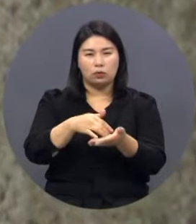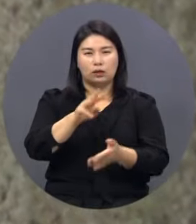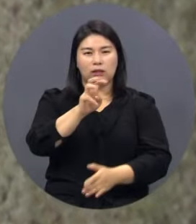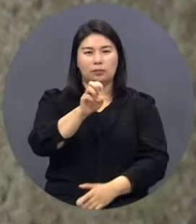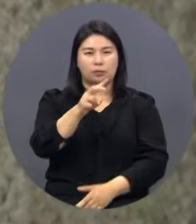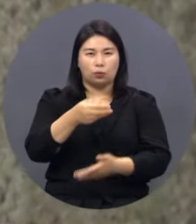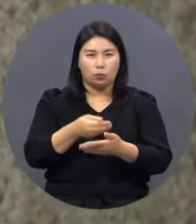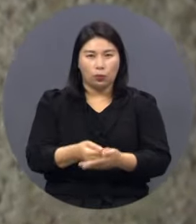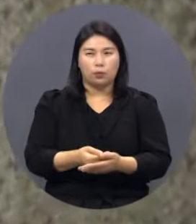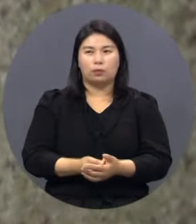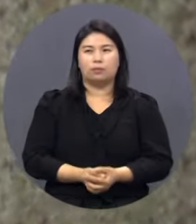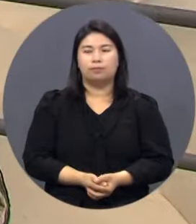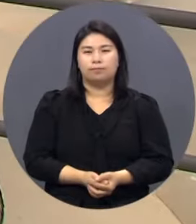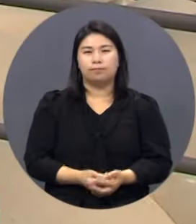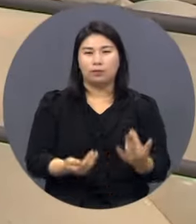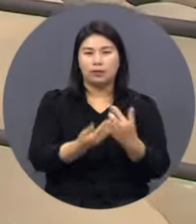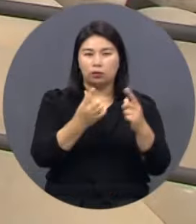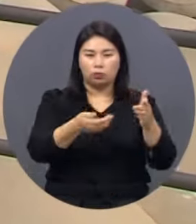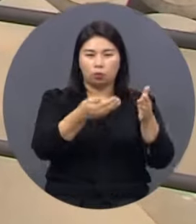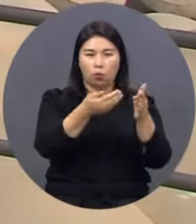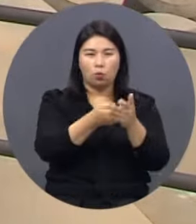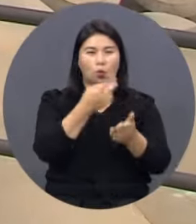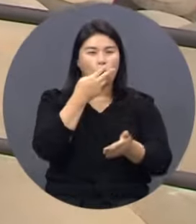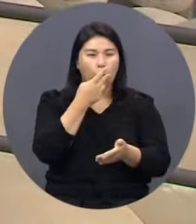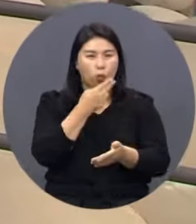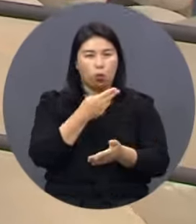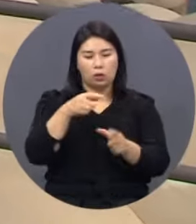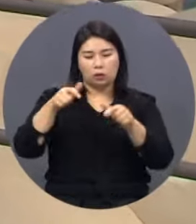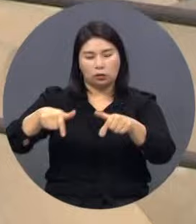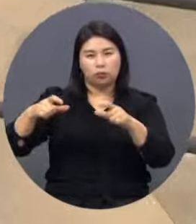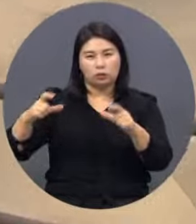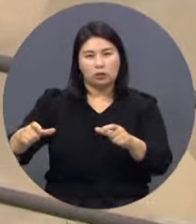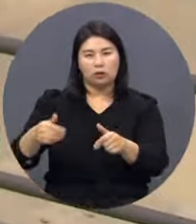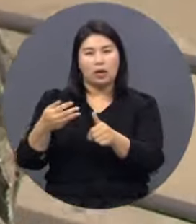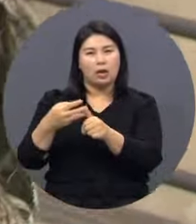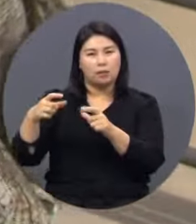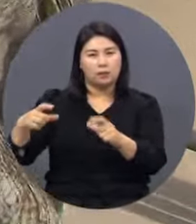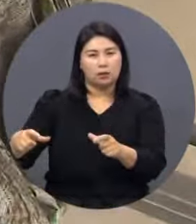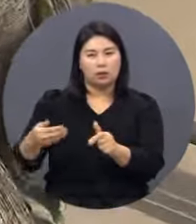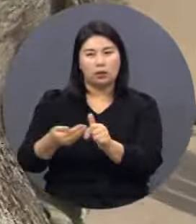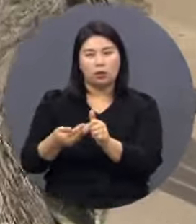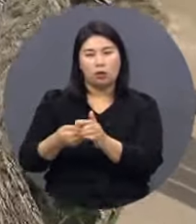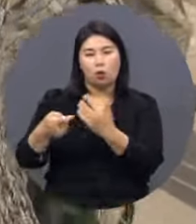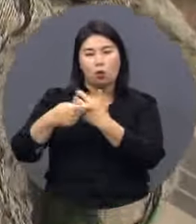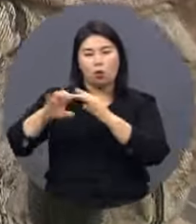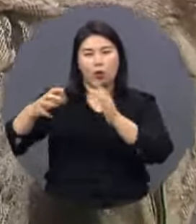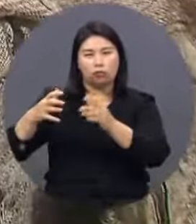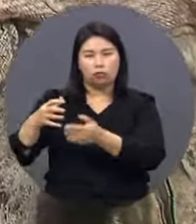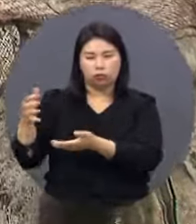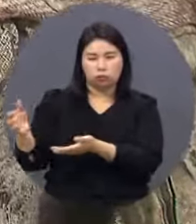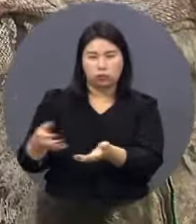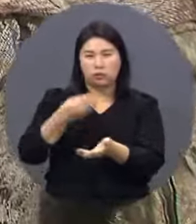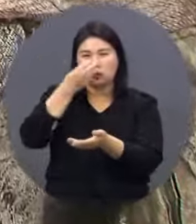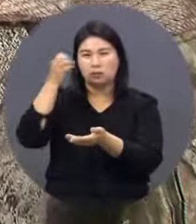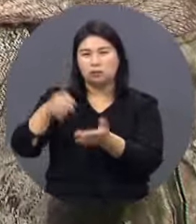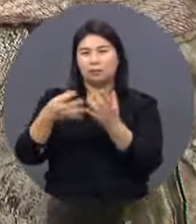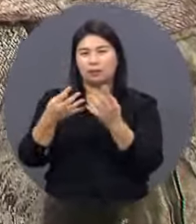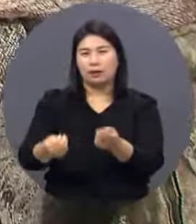32.5톤. 제주항에서는 페트병이, 서부 지역인 한림항에서는 외국에서 떠밀려온 쓰레기가